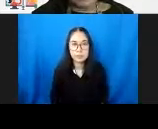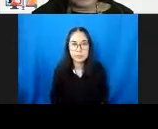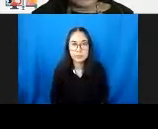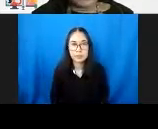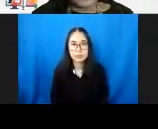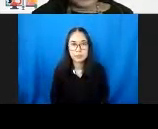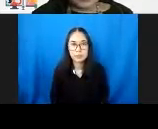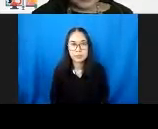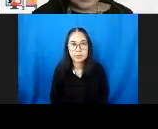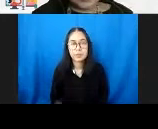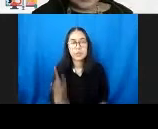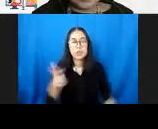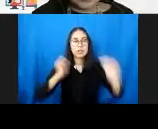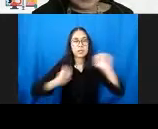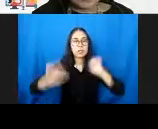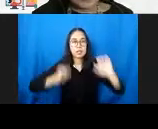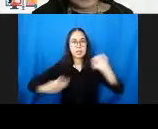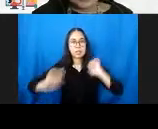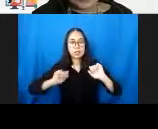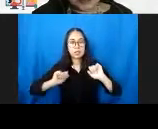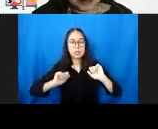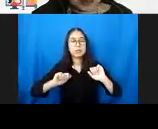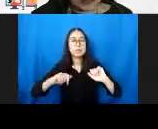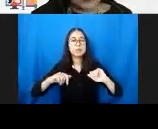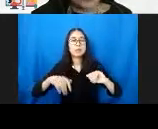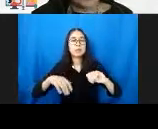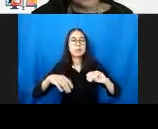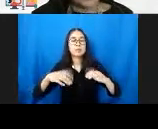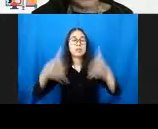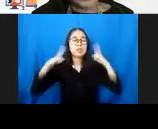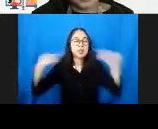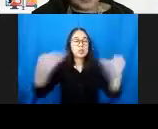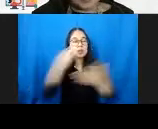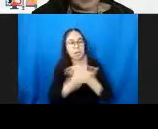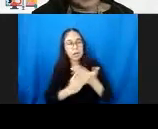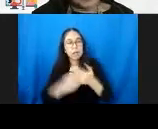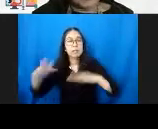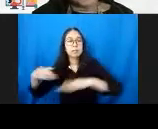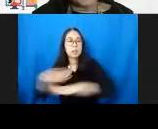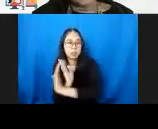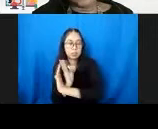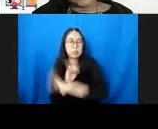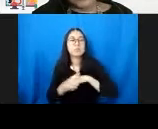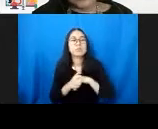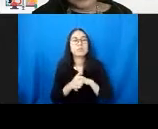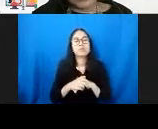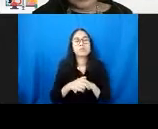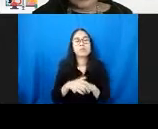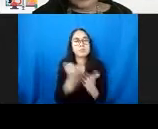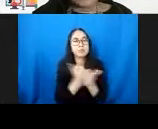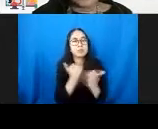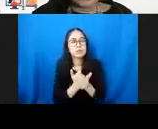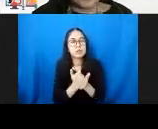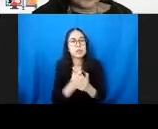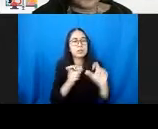beberapa kegiatan yang ada di Jawa Tengah dan Jawa Timur. Nah, apa sebenarnya yang dilakukan oleh Sun CSA